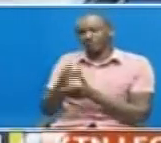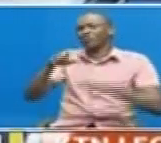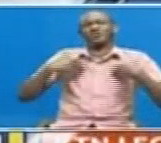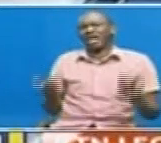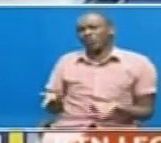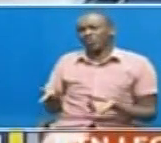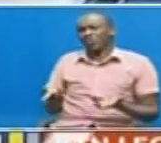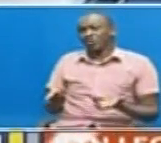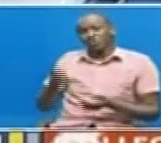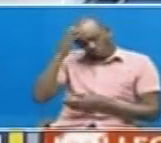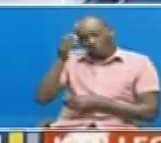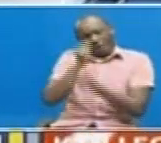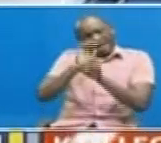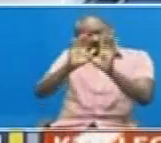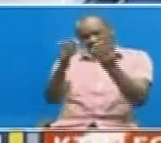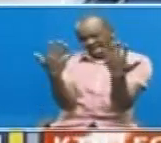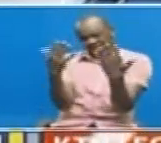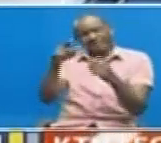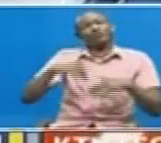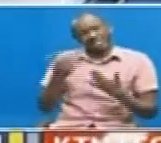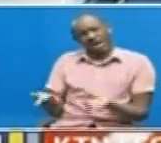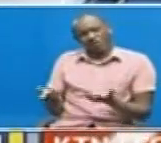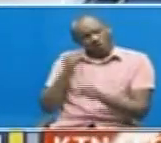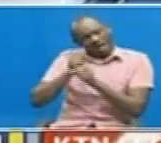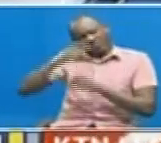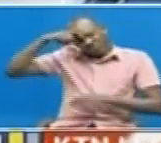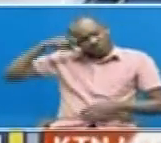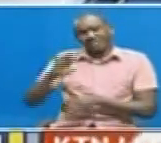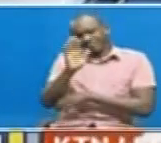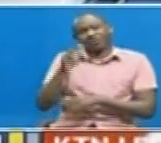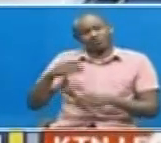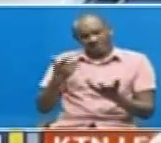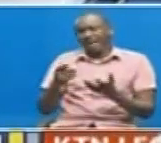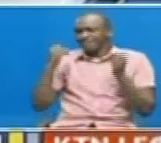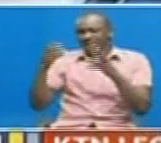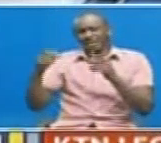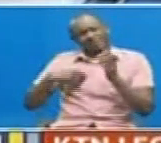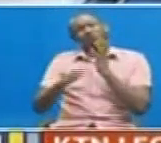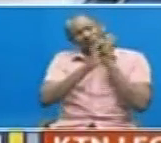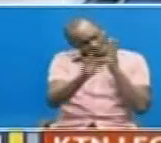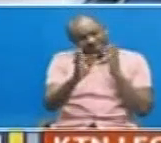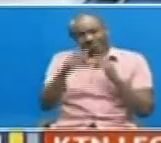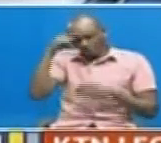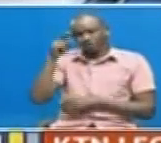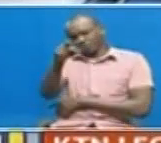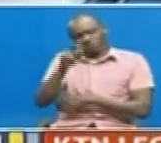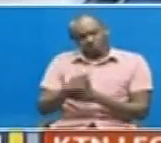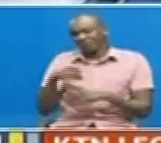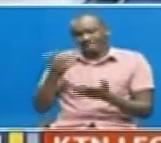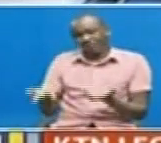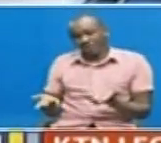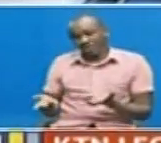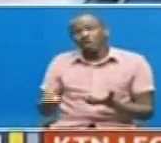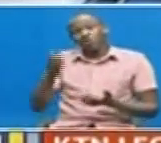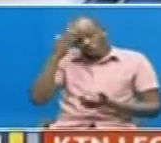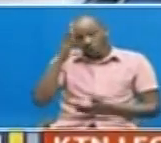Wasikiaje? Ukuja kaza mikono yako. Mm. Subira yako, bidii yako imejenga wasanii kiwango kile. Mana Bahati wajua